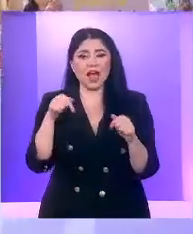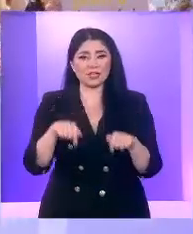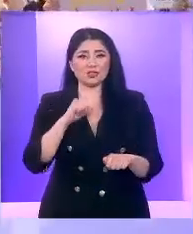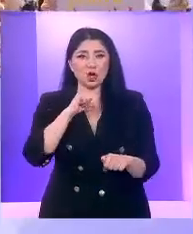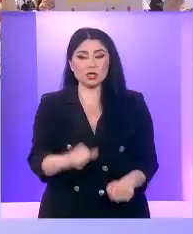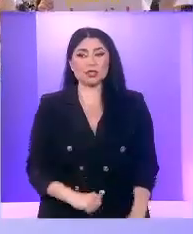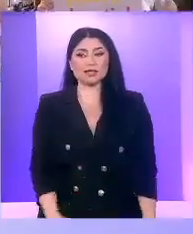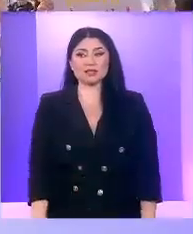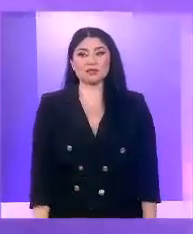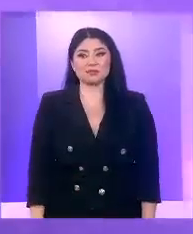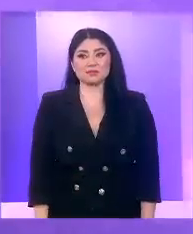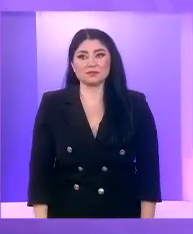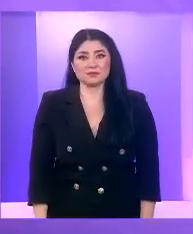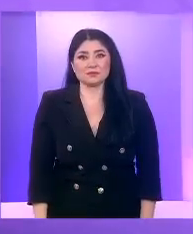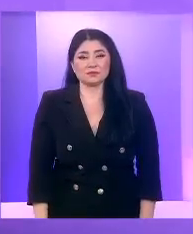Constanța.